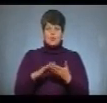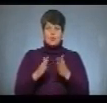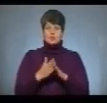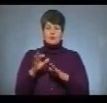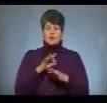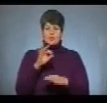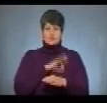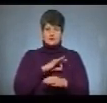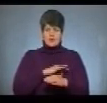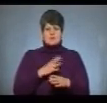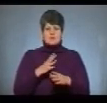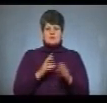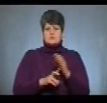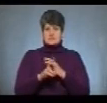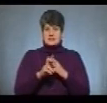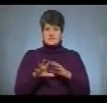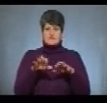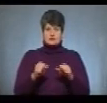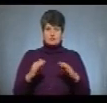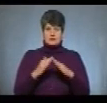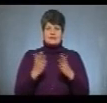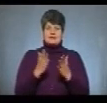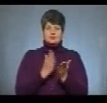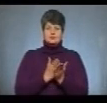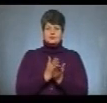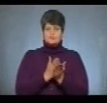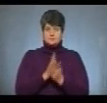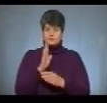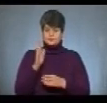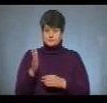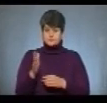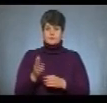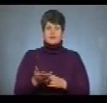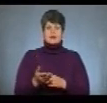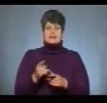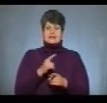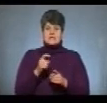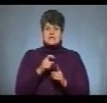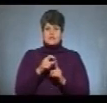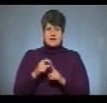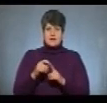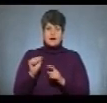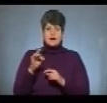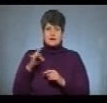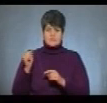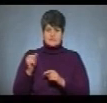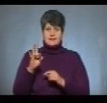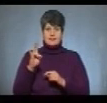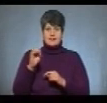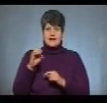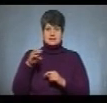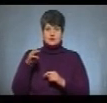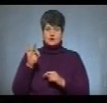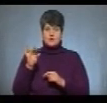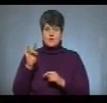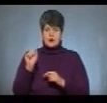і майном із власником будівлі, де правитимуть службу. Зазначу, за словами архієпископа Нестора, після надання Томосу до